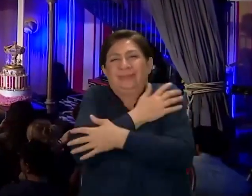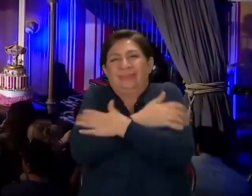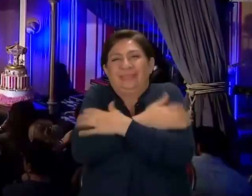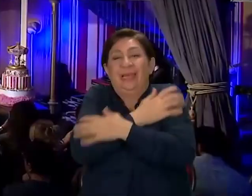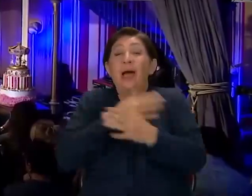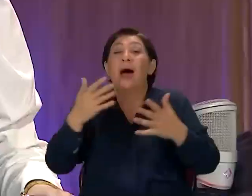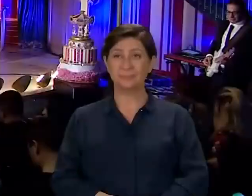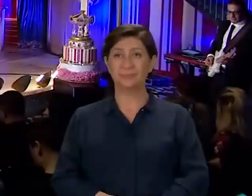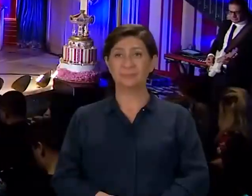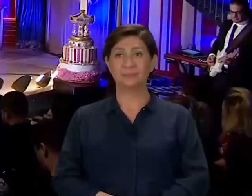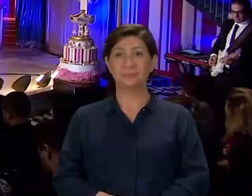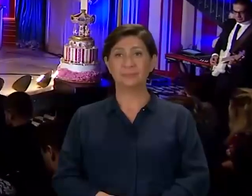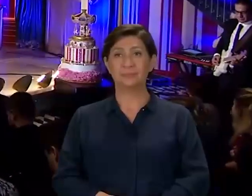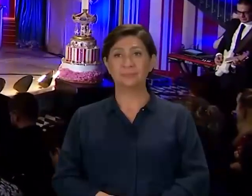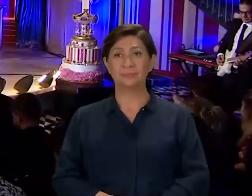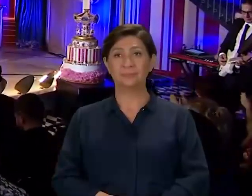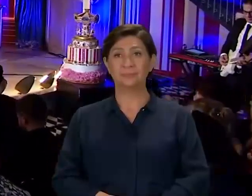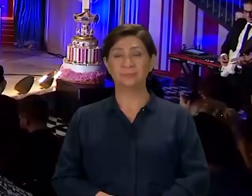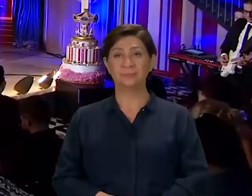esiyordu hakikaten.